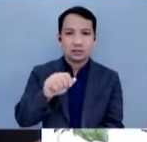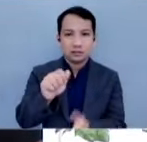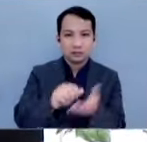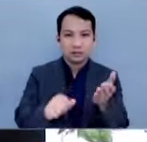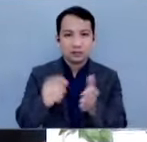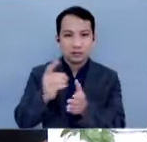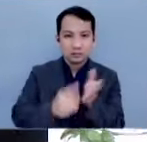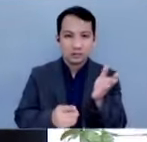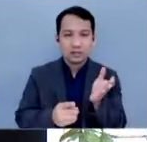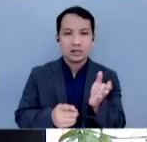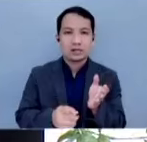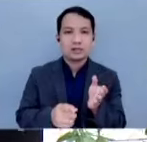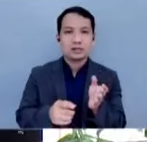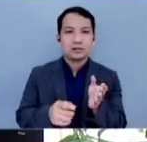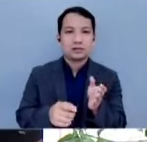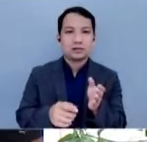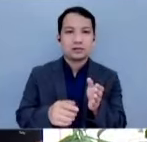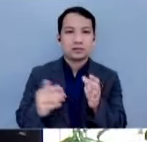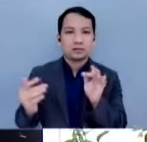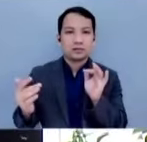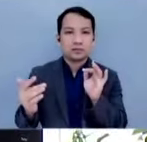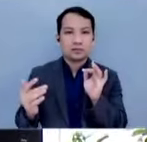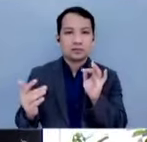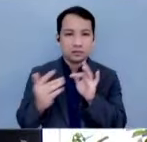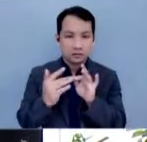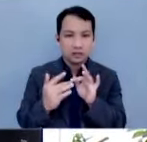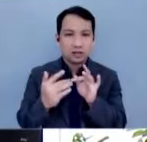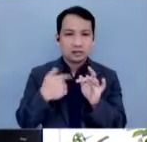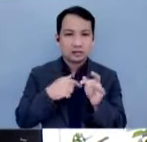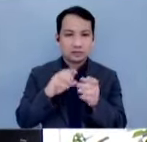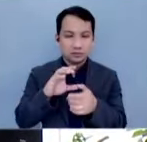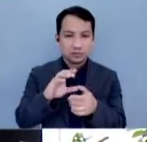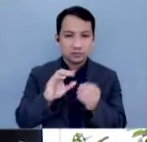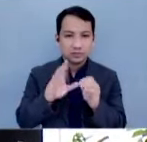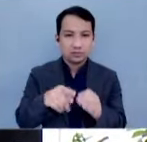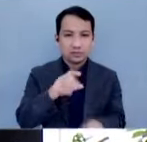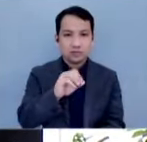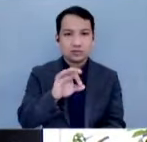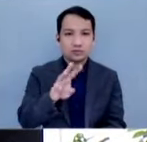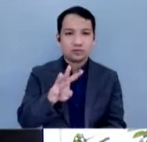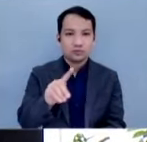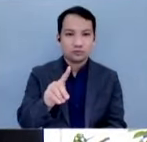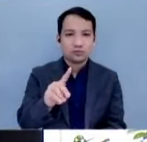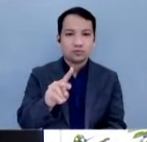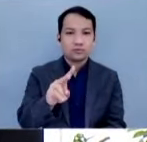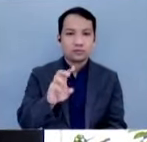Design. You can contact us at